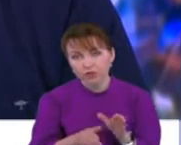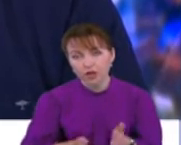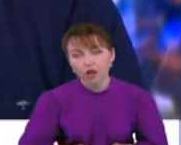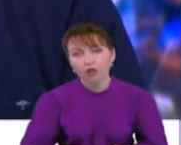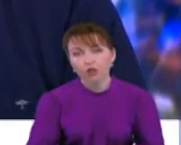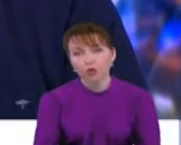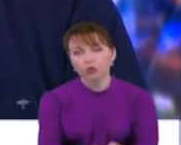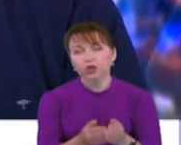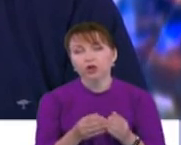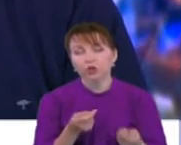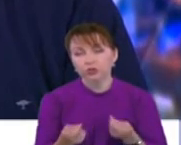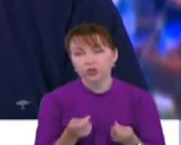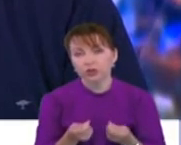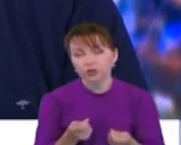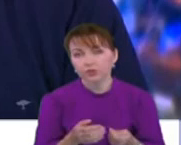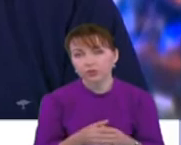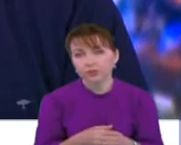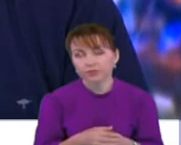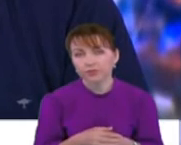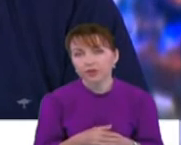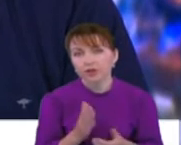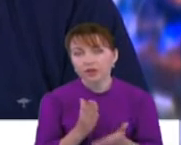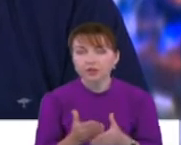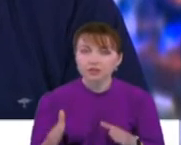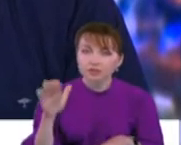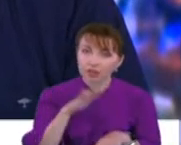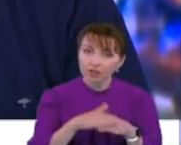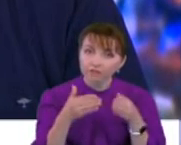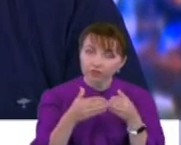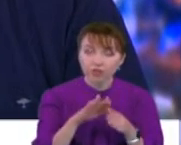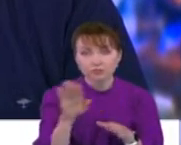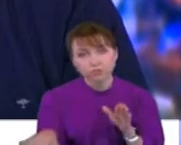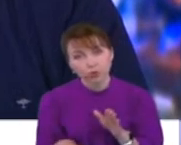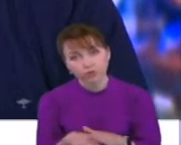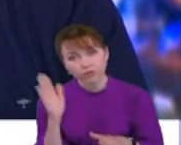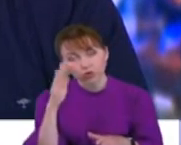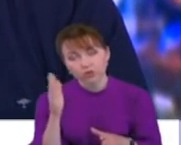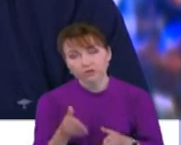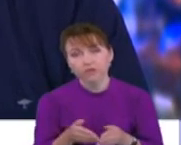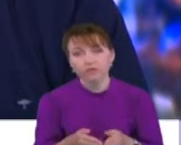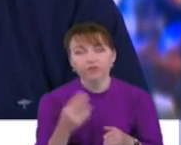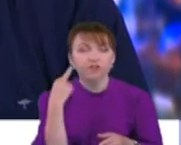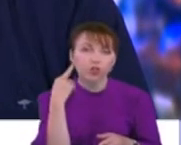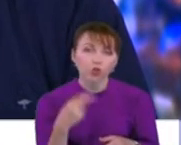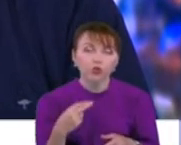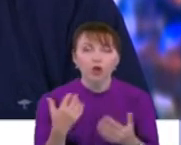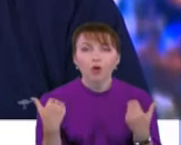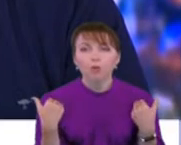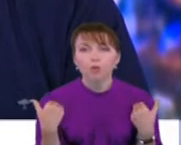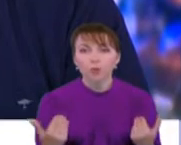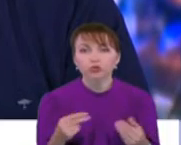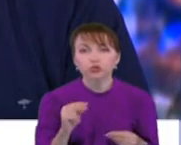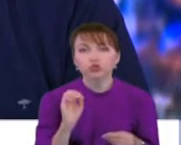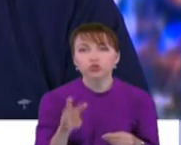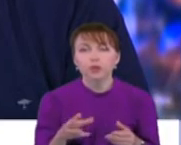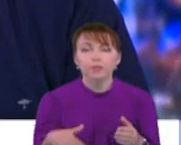Тихий океан, и так далее. Поэтому есть надводный, есть подводный флот, он не более мощный, чем